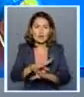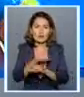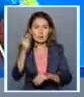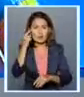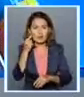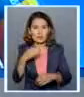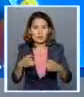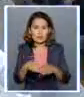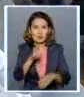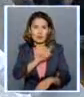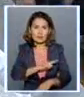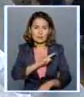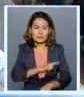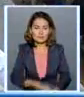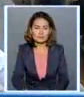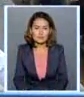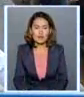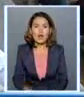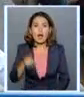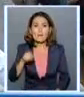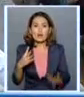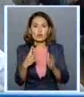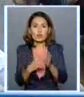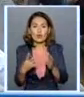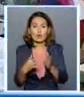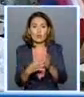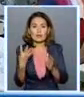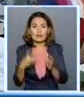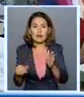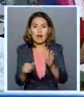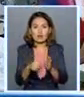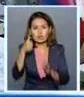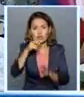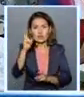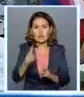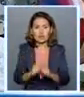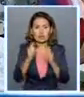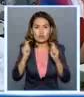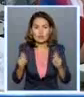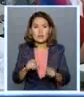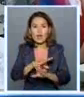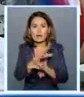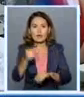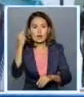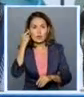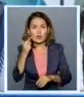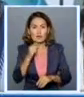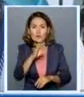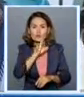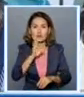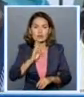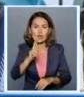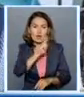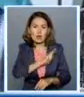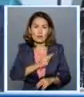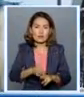шектеулі. Бұл өндіріс орны 1946 жылы құрылған болатын. Сол уақыттан бері мекеме мүмкіндігі шектеулі жандардың екінші үйіне